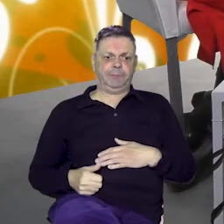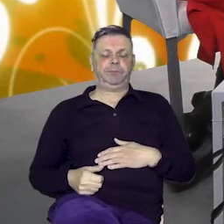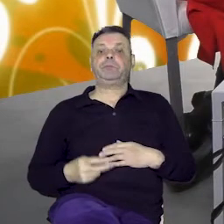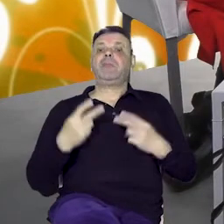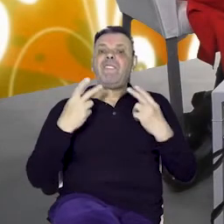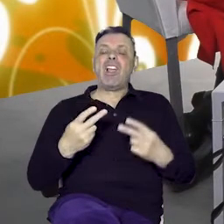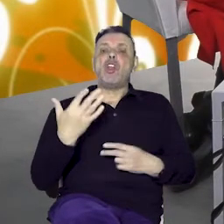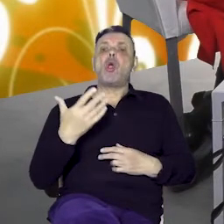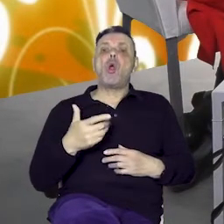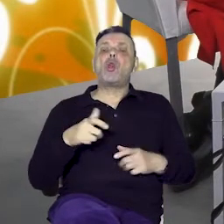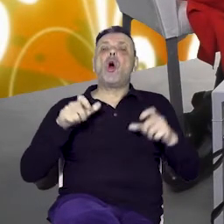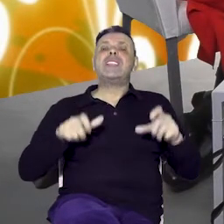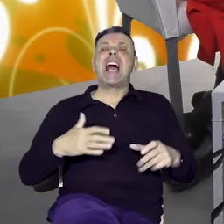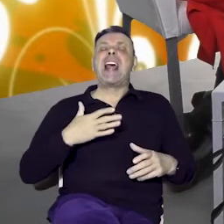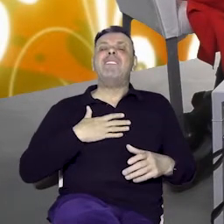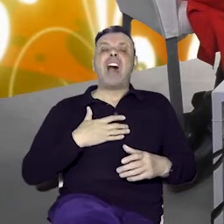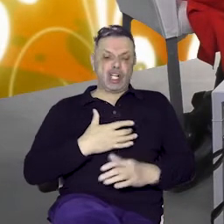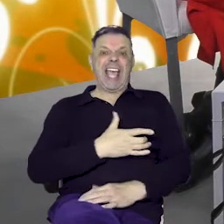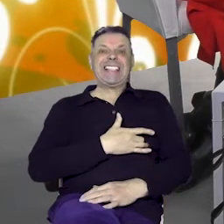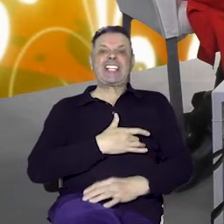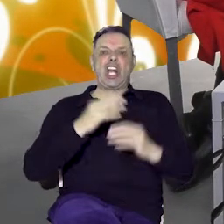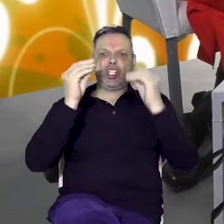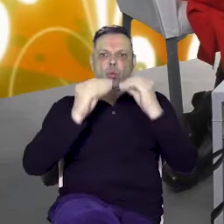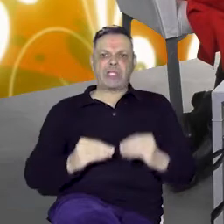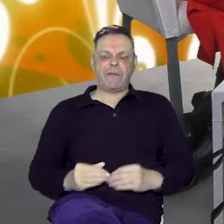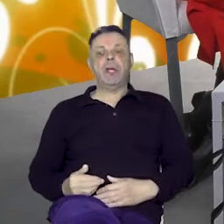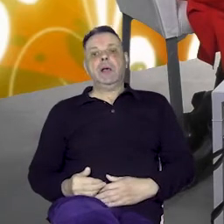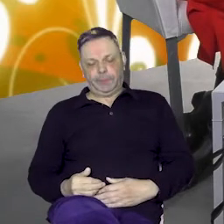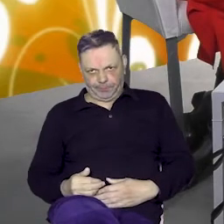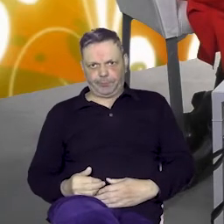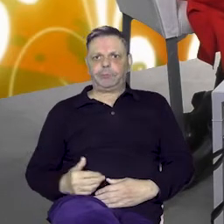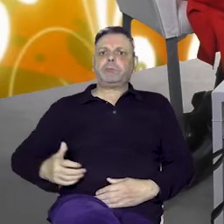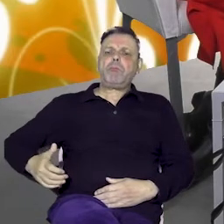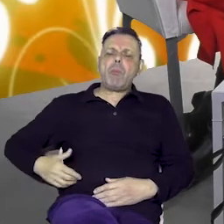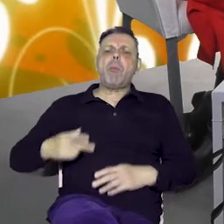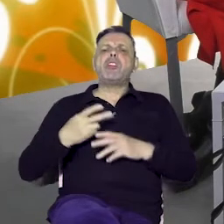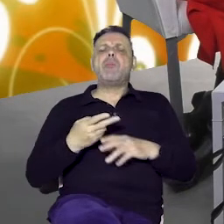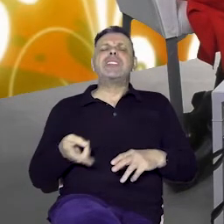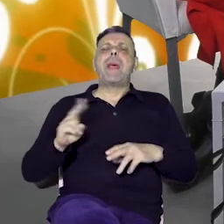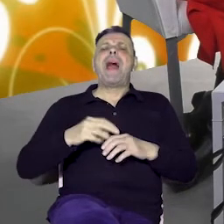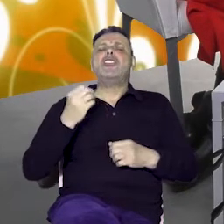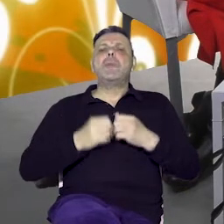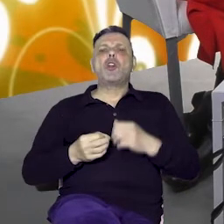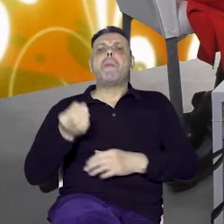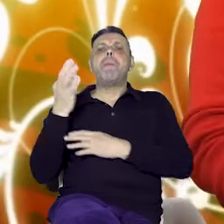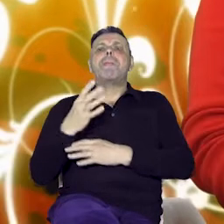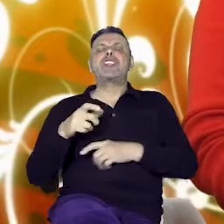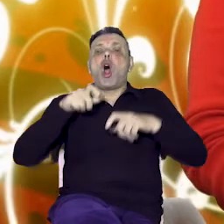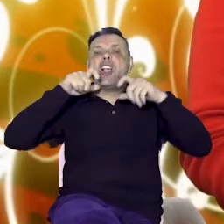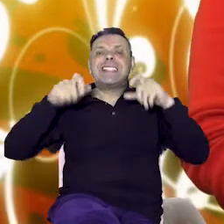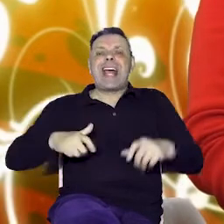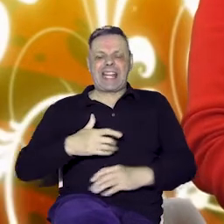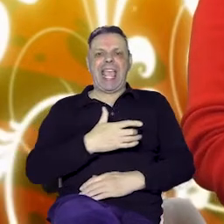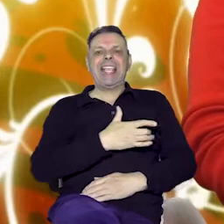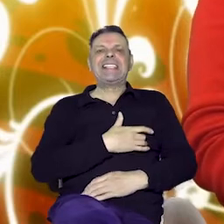je koliko star vaš kardiovaskularni sustav. I u stvari u bubrežnoj bolesti je najveći problem brzo starenje